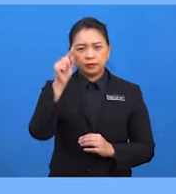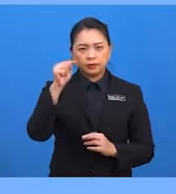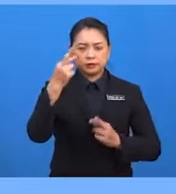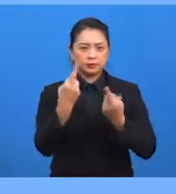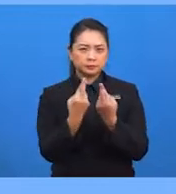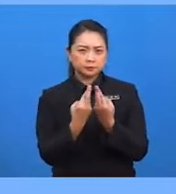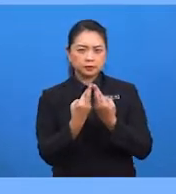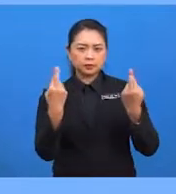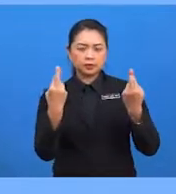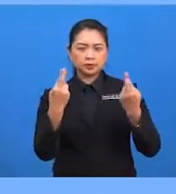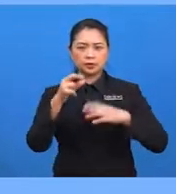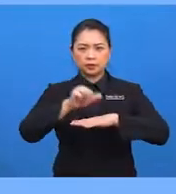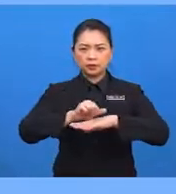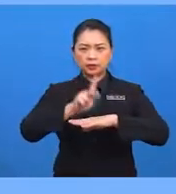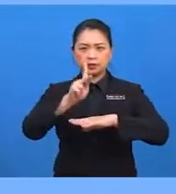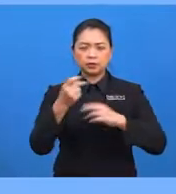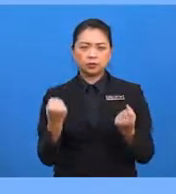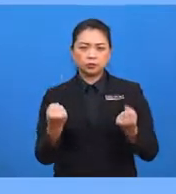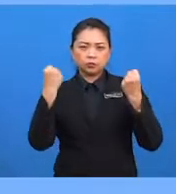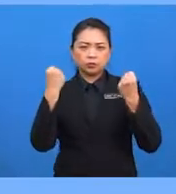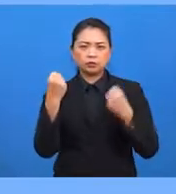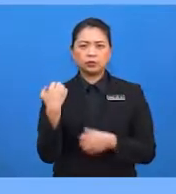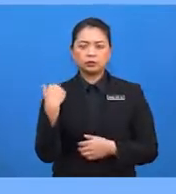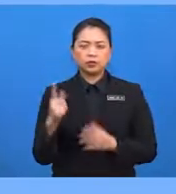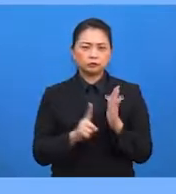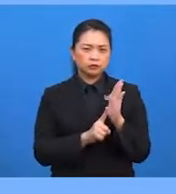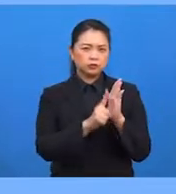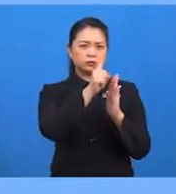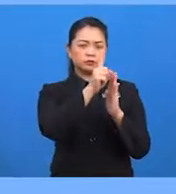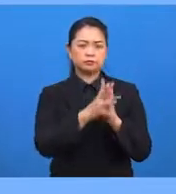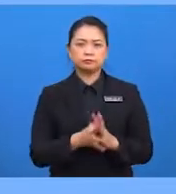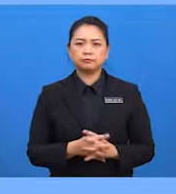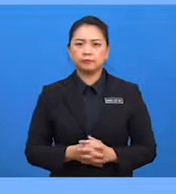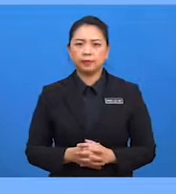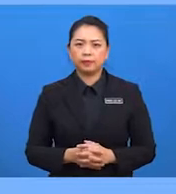Darjah penceraian alkali kuat adalah tinggi.